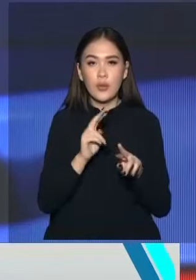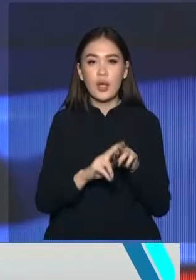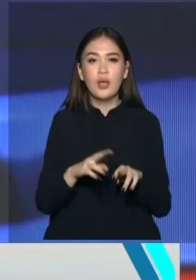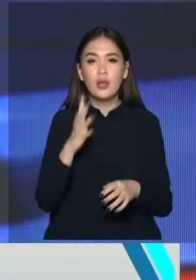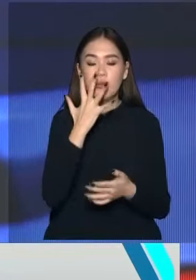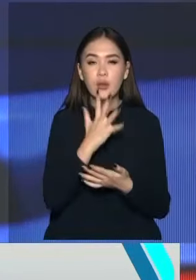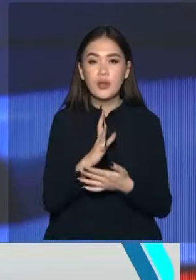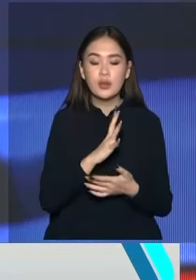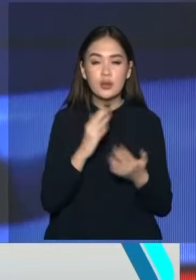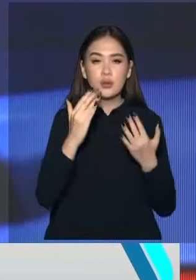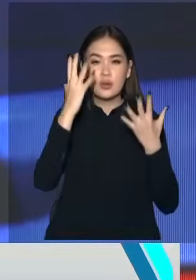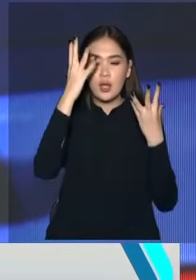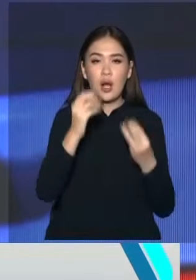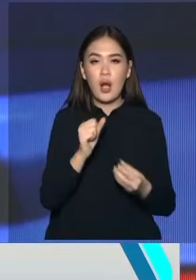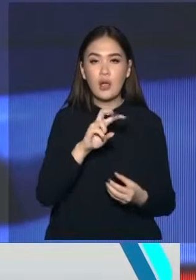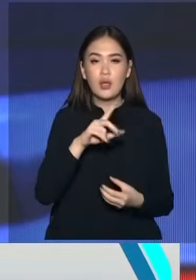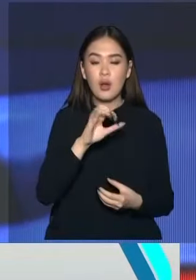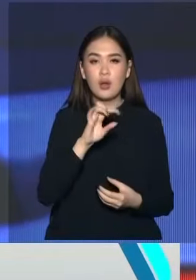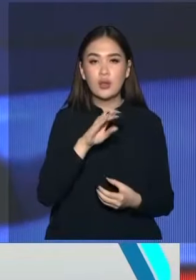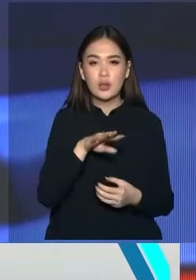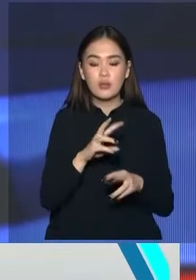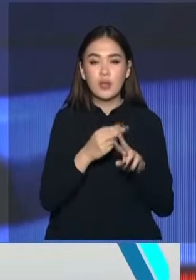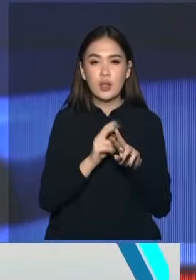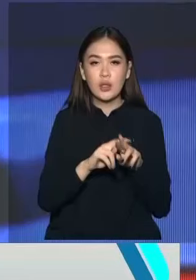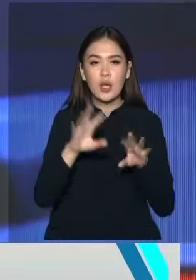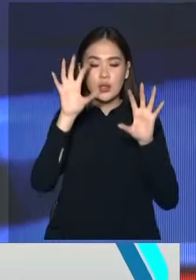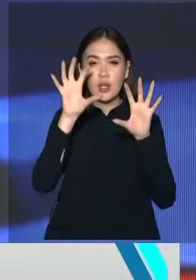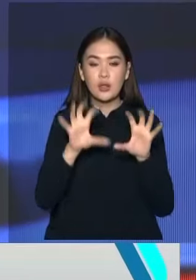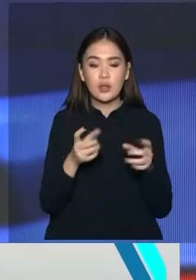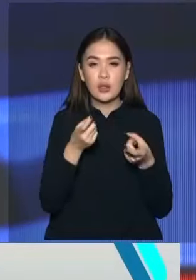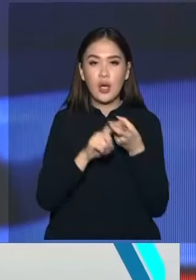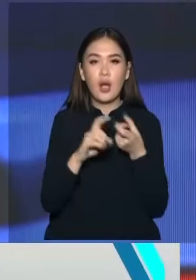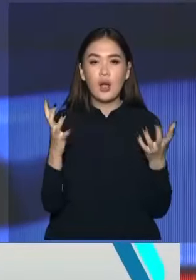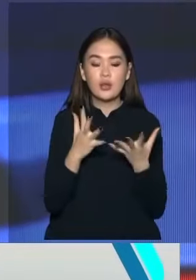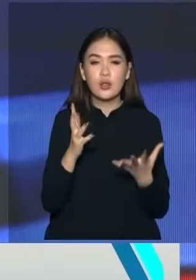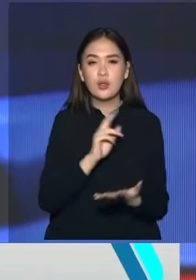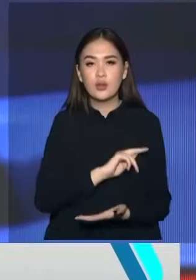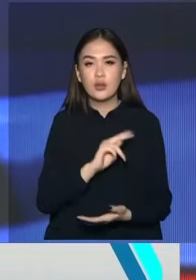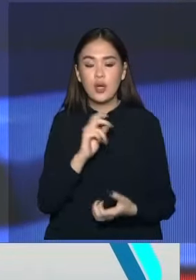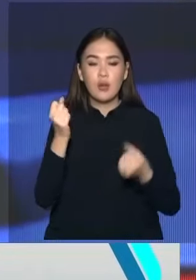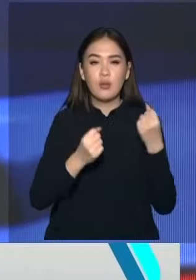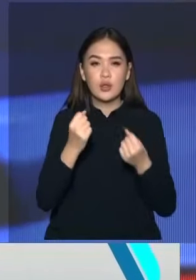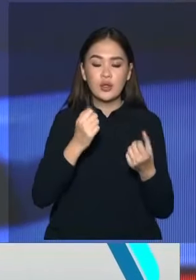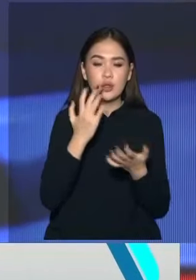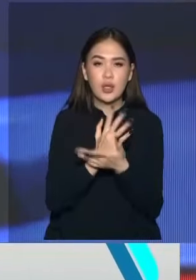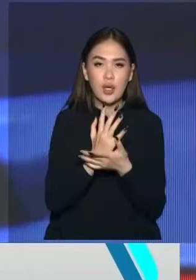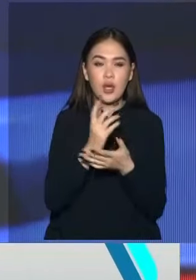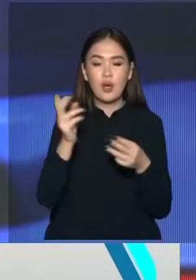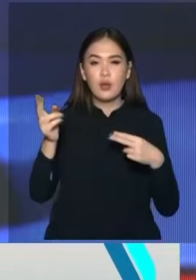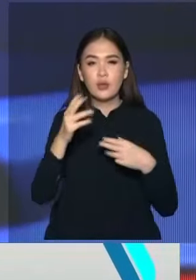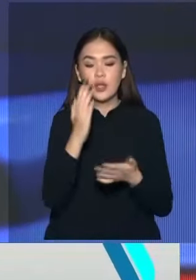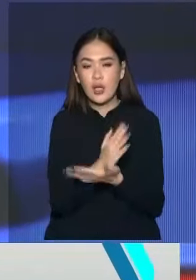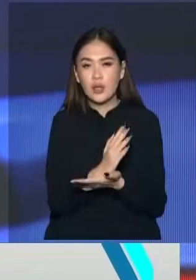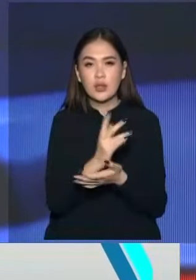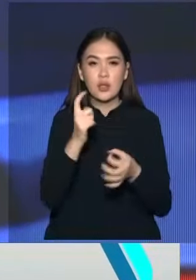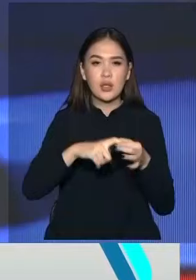аталған алгоритмді және де заңдастыру аясында қандай көлік құралдары тіркеледі, қандай көлік құралдары тіркеуге